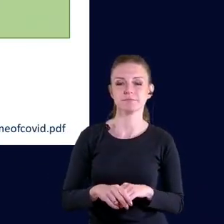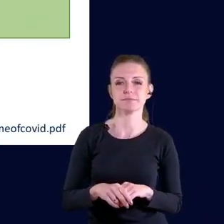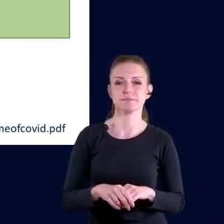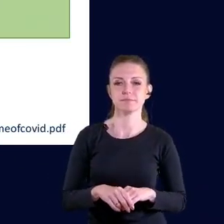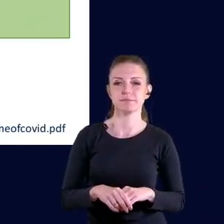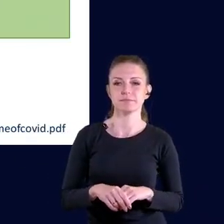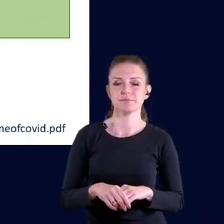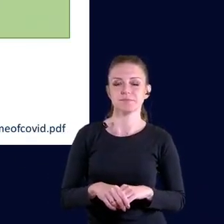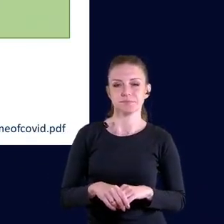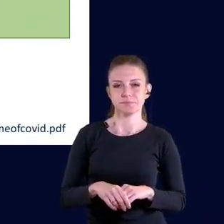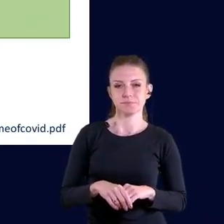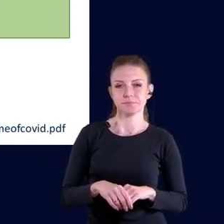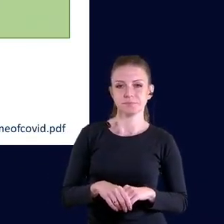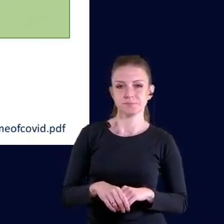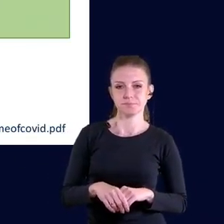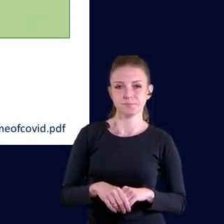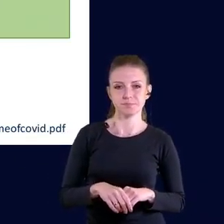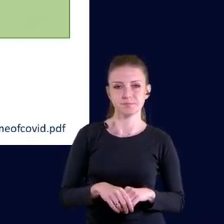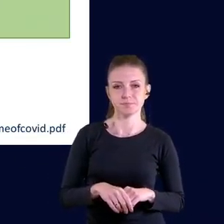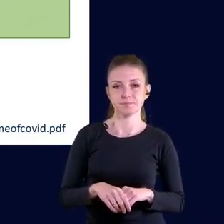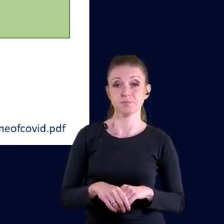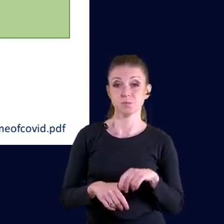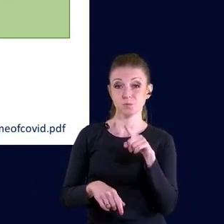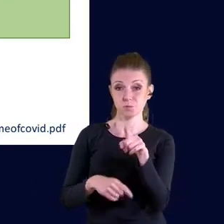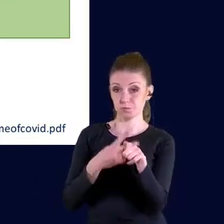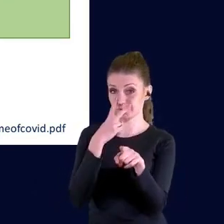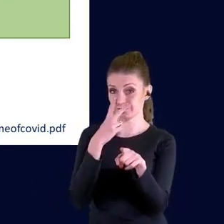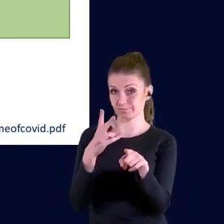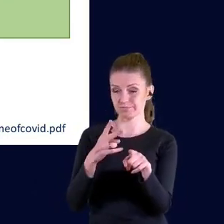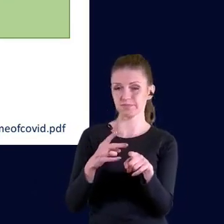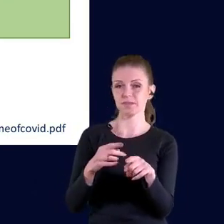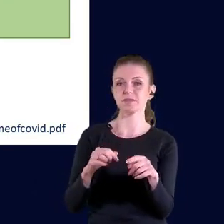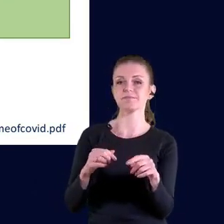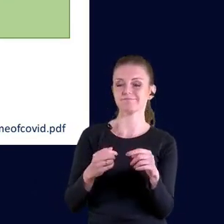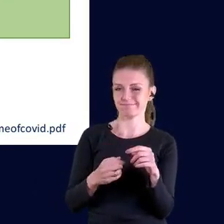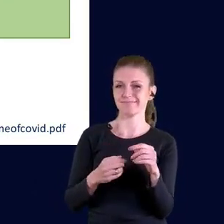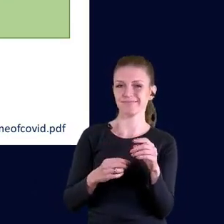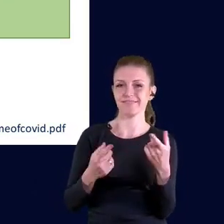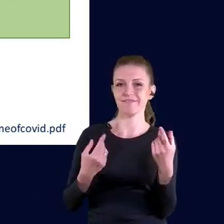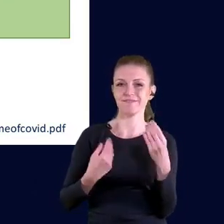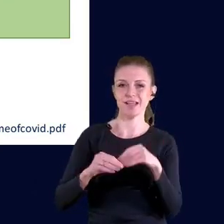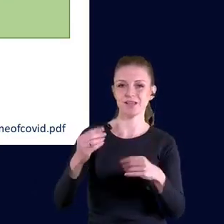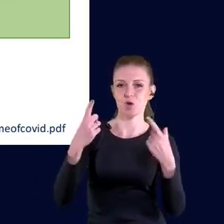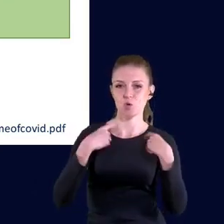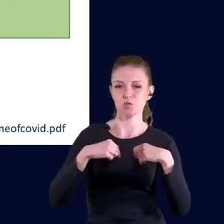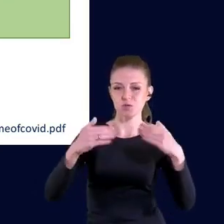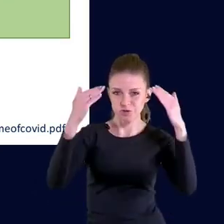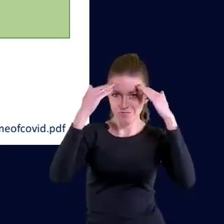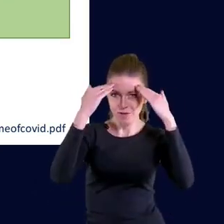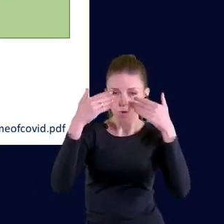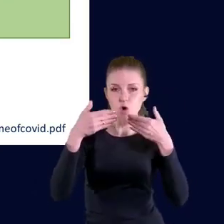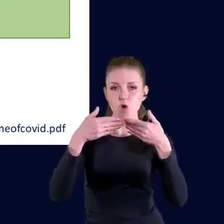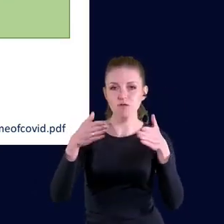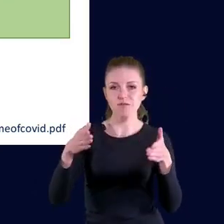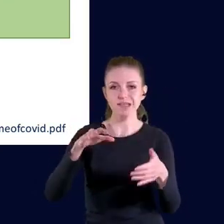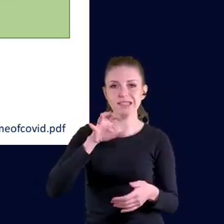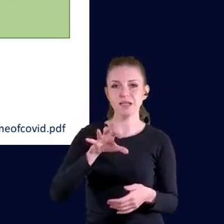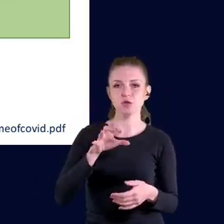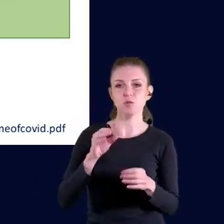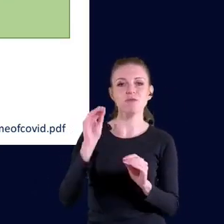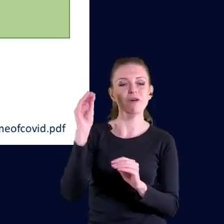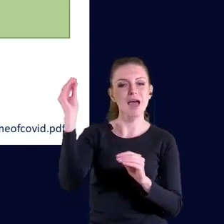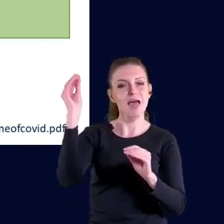fioletów i pokazuje on wzrost świadomości otwartych zasobów edukacyjnych wśród